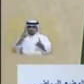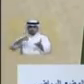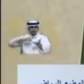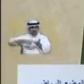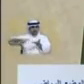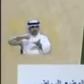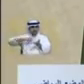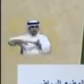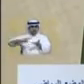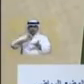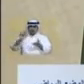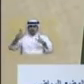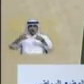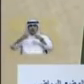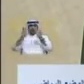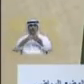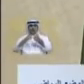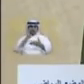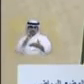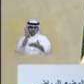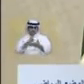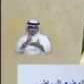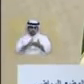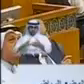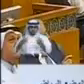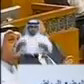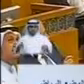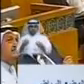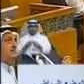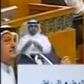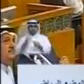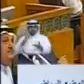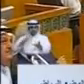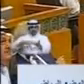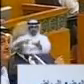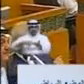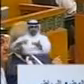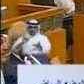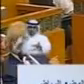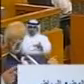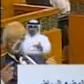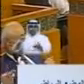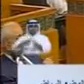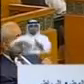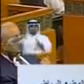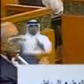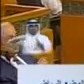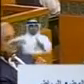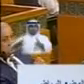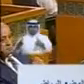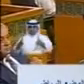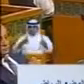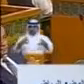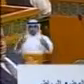الرسائل الواردة من لجانه والمدرجة في بند كشف الأوراق والرسائل الواردة، ووافق المجلس